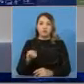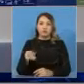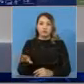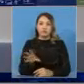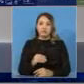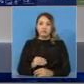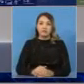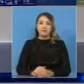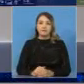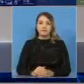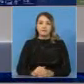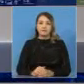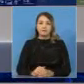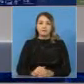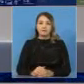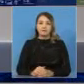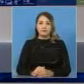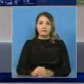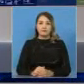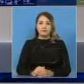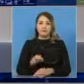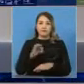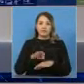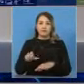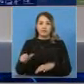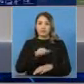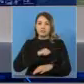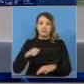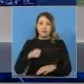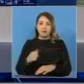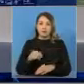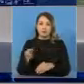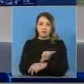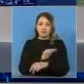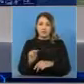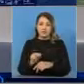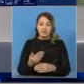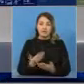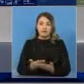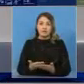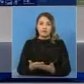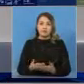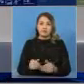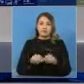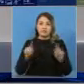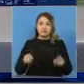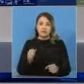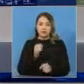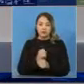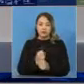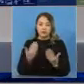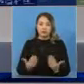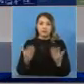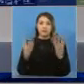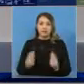есть по наименованию, по нозологии, по заболеваниям будет пациент сам получать курс. То есть этот сертификат действует с сегодняшнего